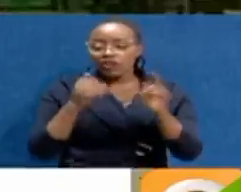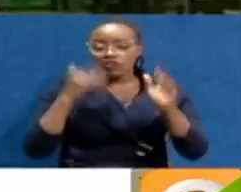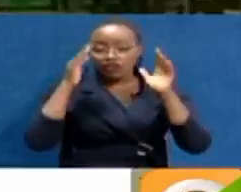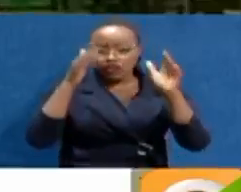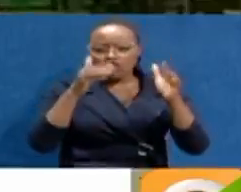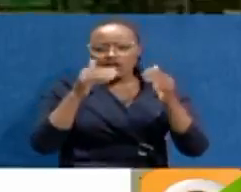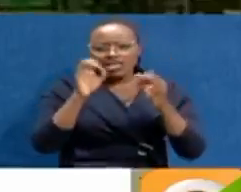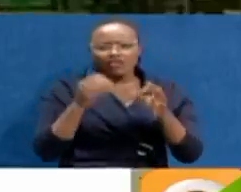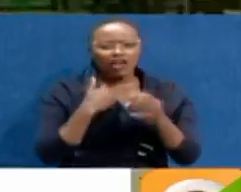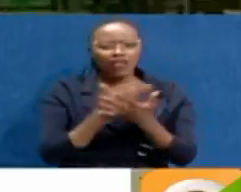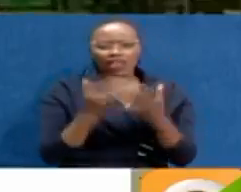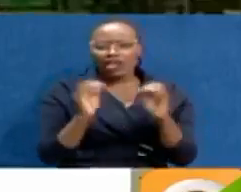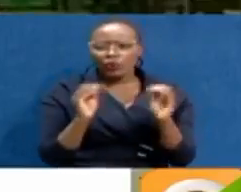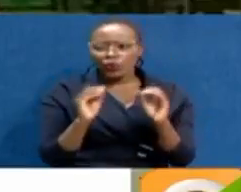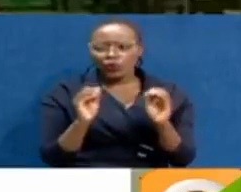pale